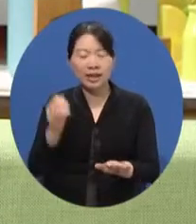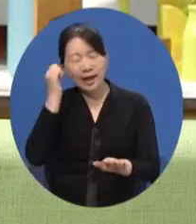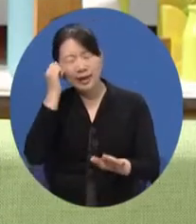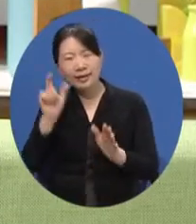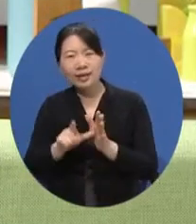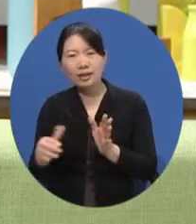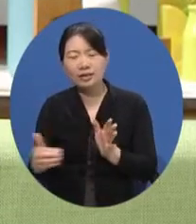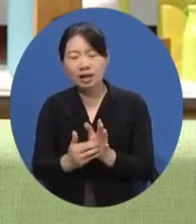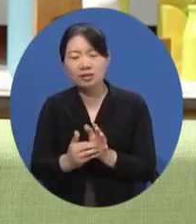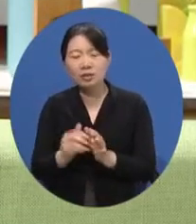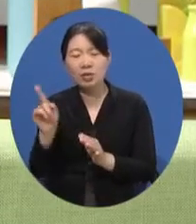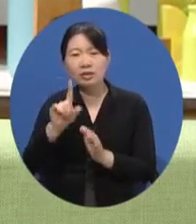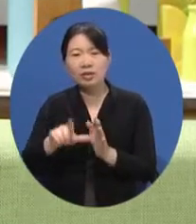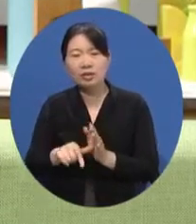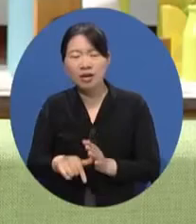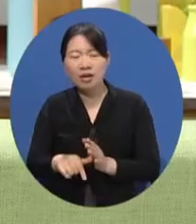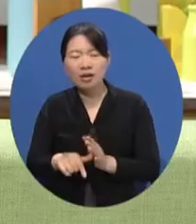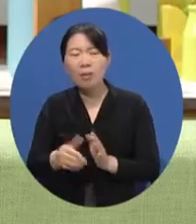때까지 어쩔 때는